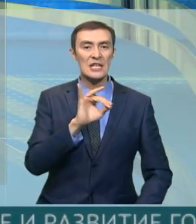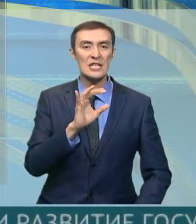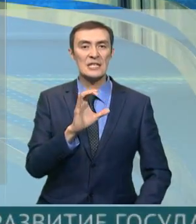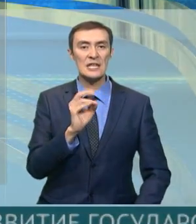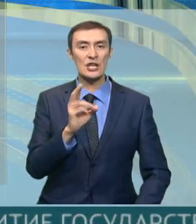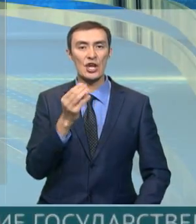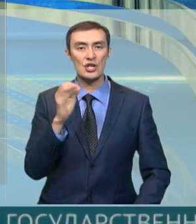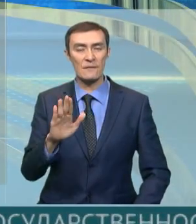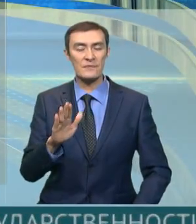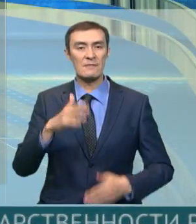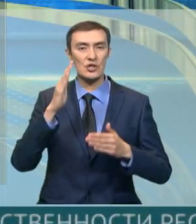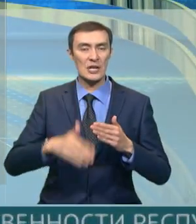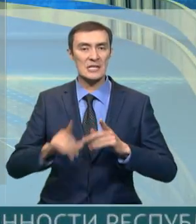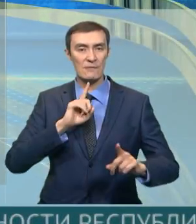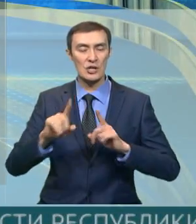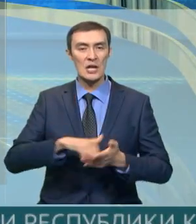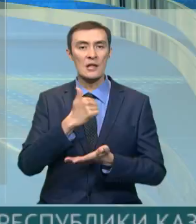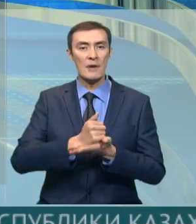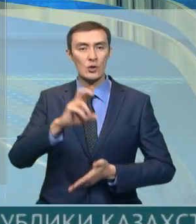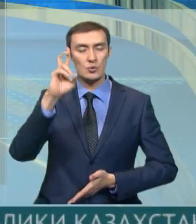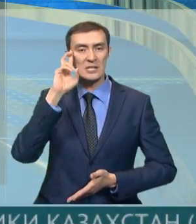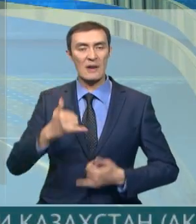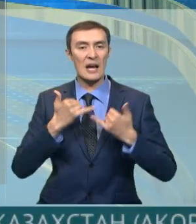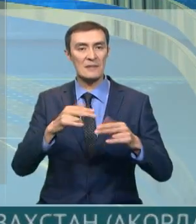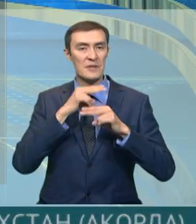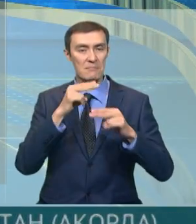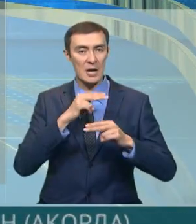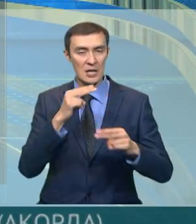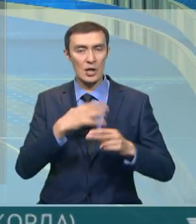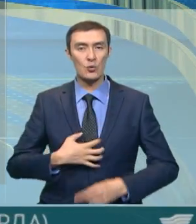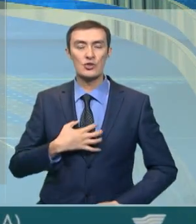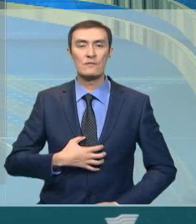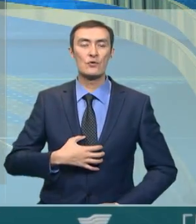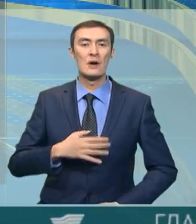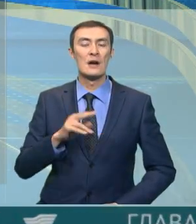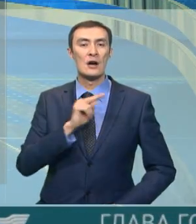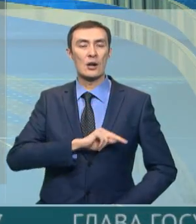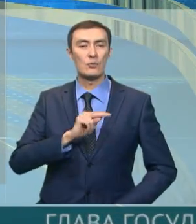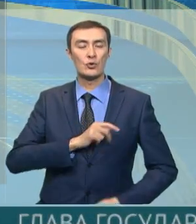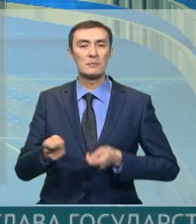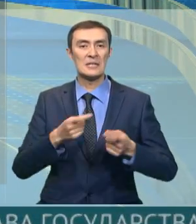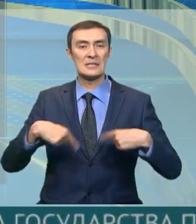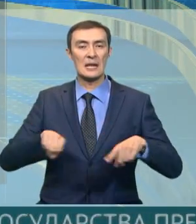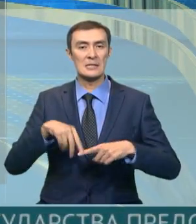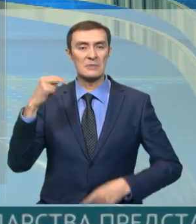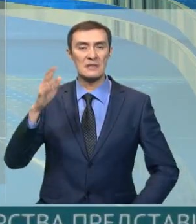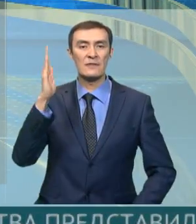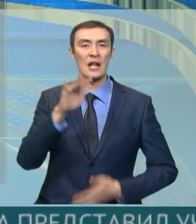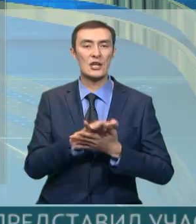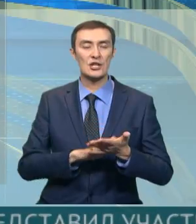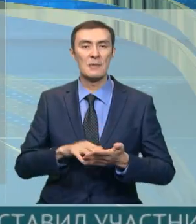Исекешева. В завершении совещания глава государства акцентировал внимание на ключевой роли администрации президента в